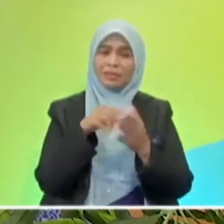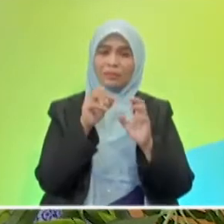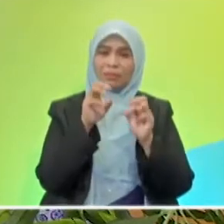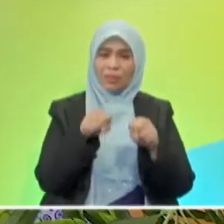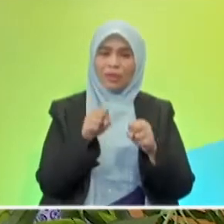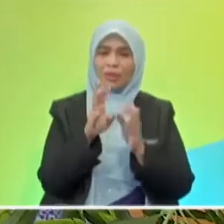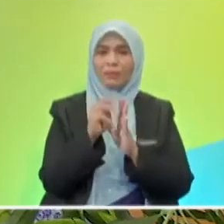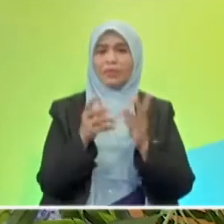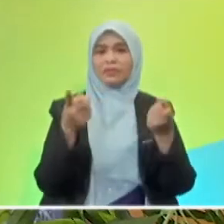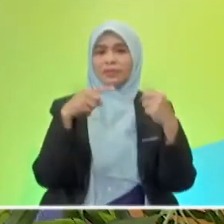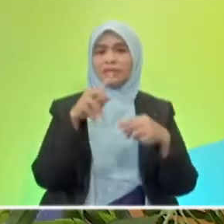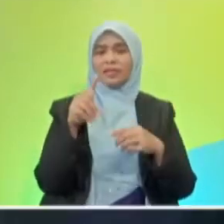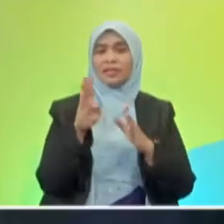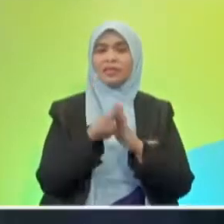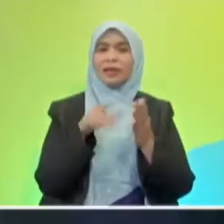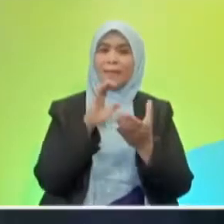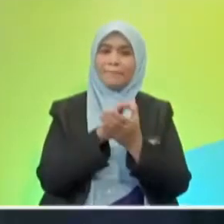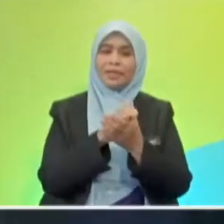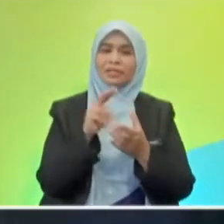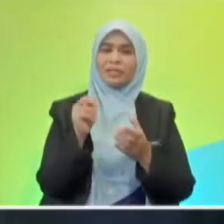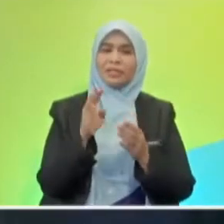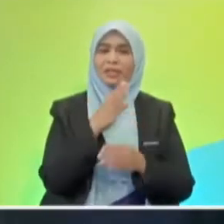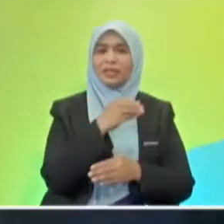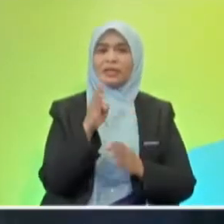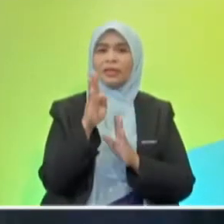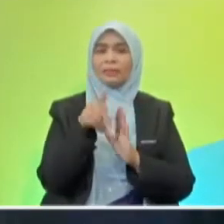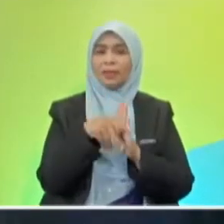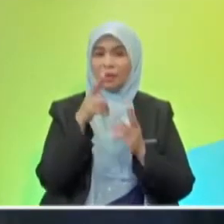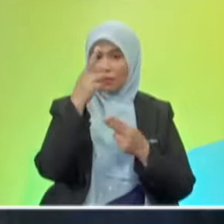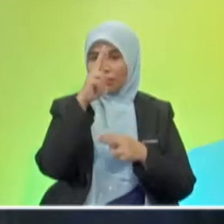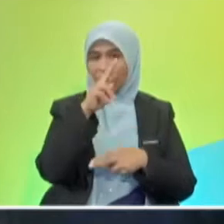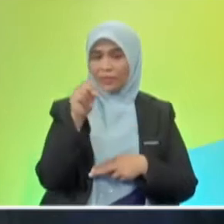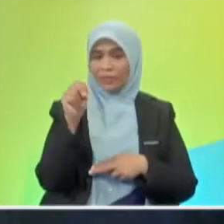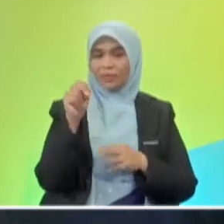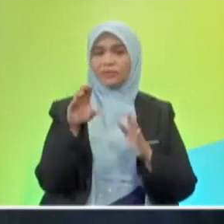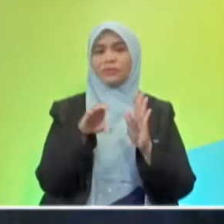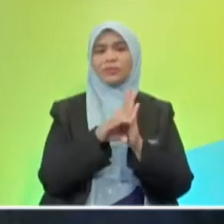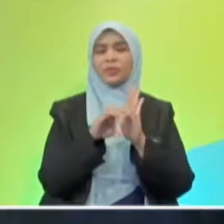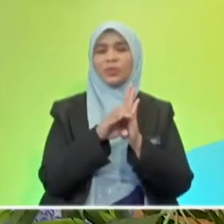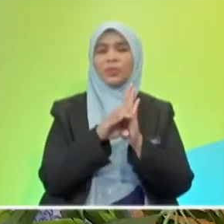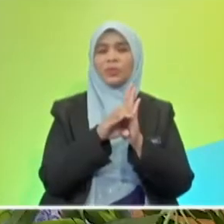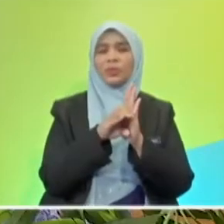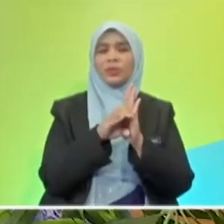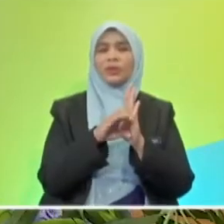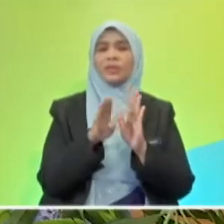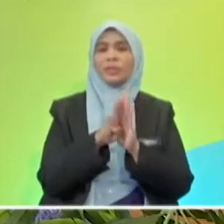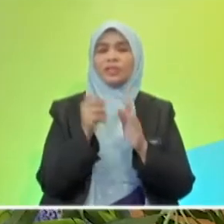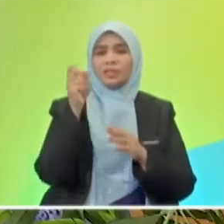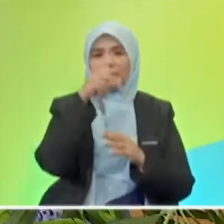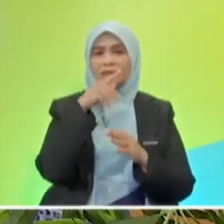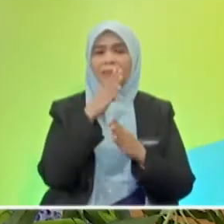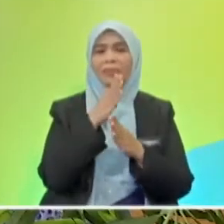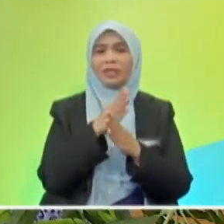kepercayaan dan penghormatan Nah jadi kita tengok contoh-contoh bersikap benar yang diamalkan oleh